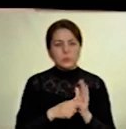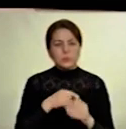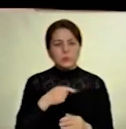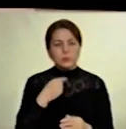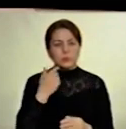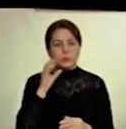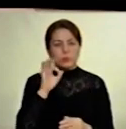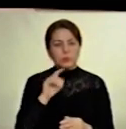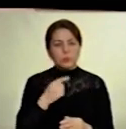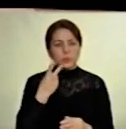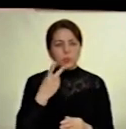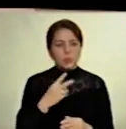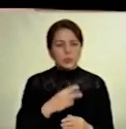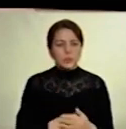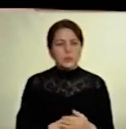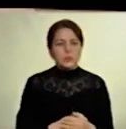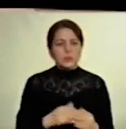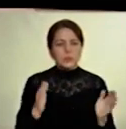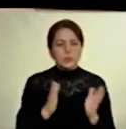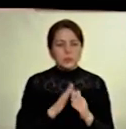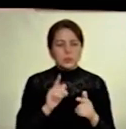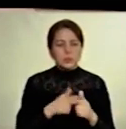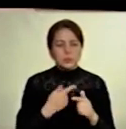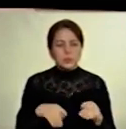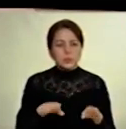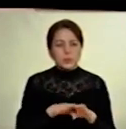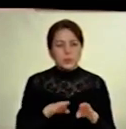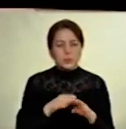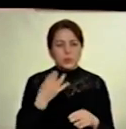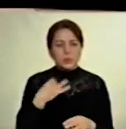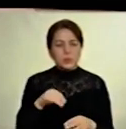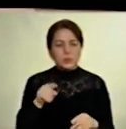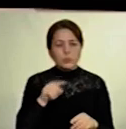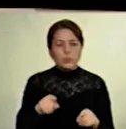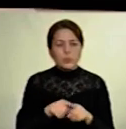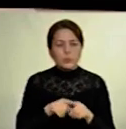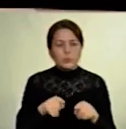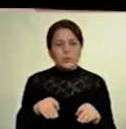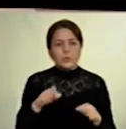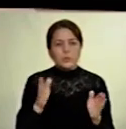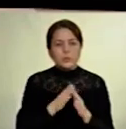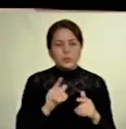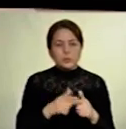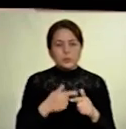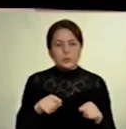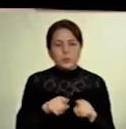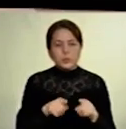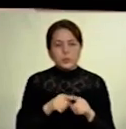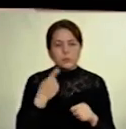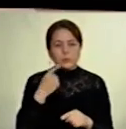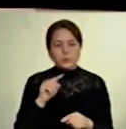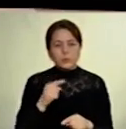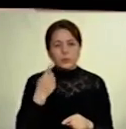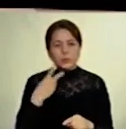1.127 minus 0.10, kichik yoki teng Y, u ham kichik yoki teng 1.127